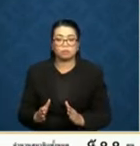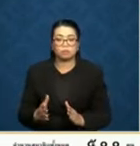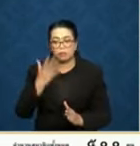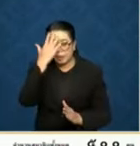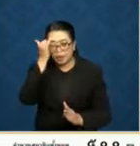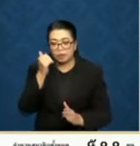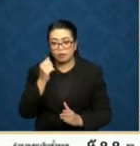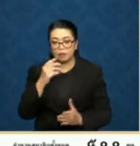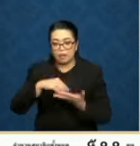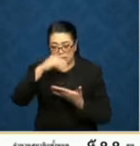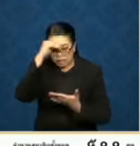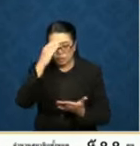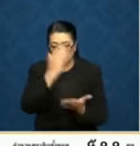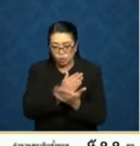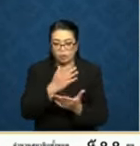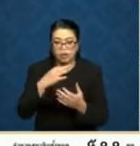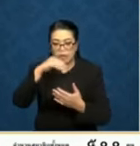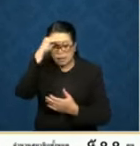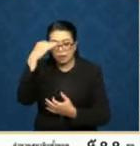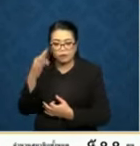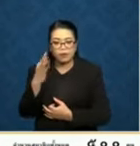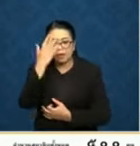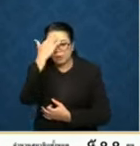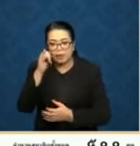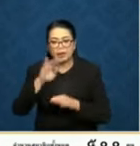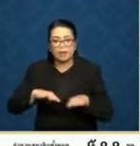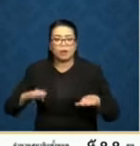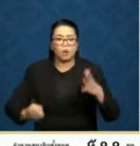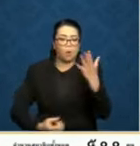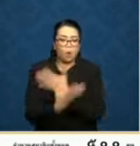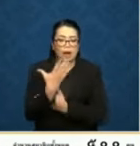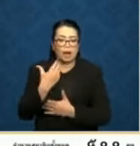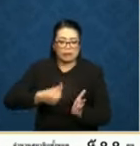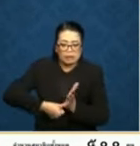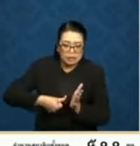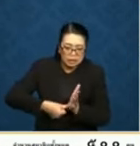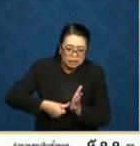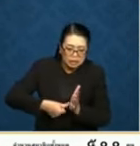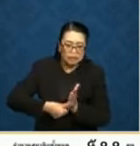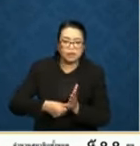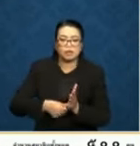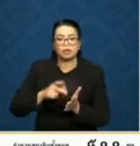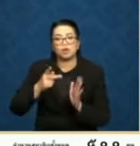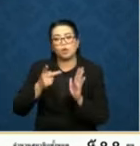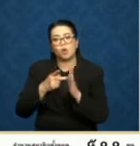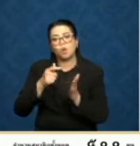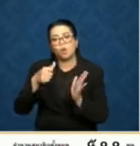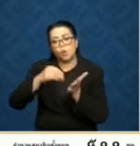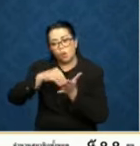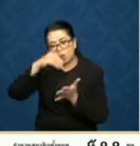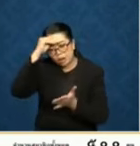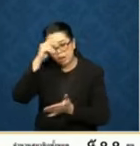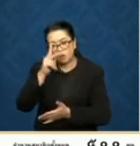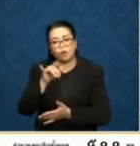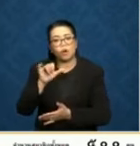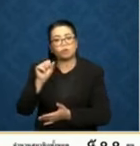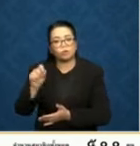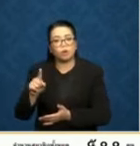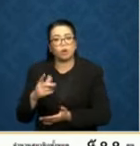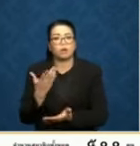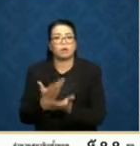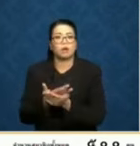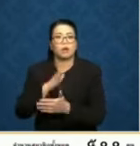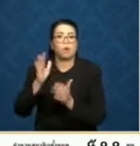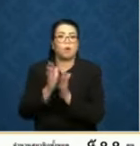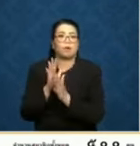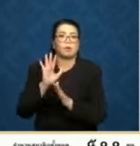ัทำไมเราเรีนฟีแล้ว .verbsัมีเด็กนัรอยที่ยัต้องเป็ี่กองทุนเพอการศึษาที่วัี้ คร้างชำละอยู่ 3 ล